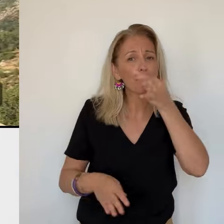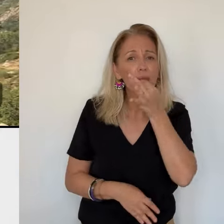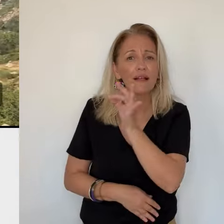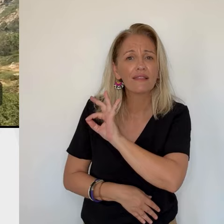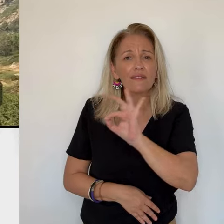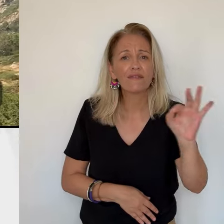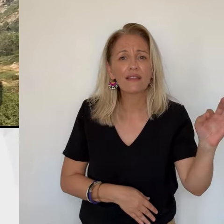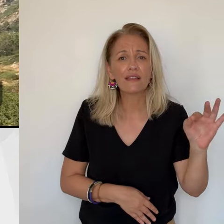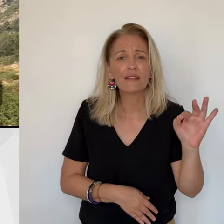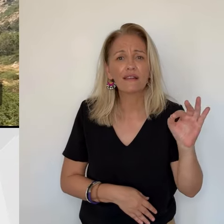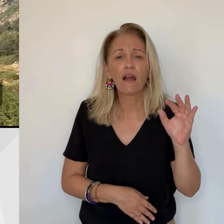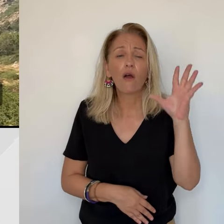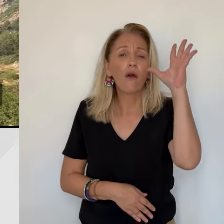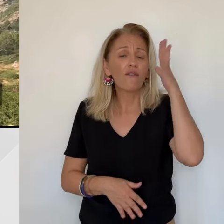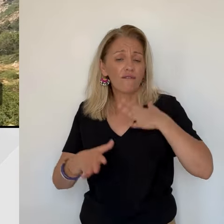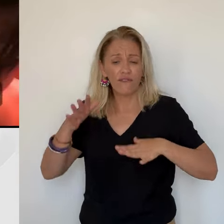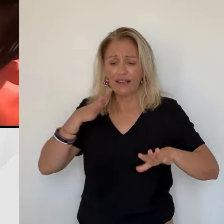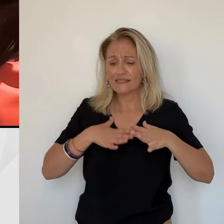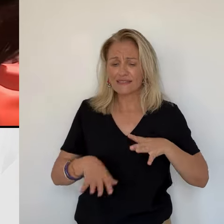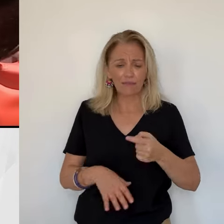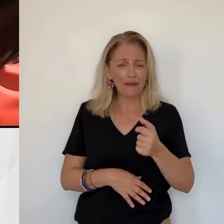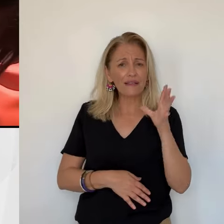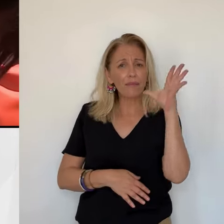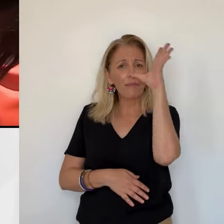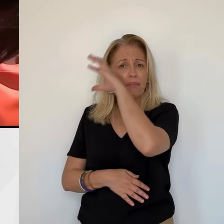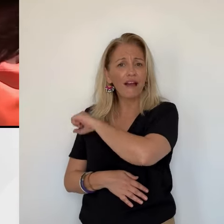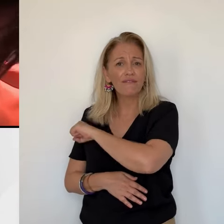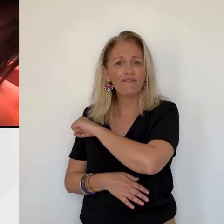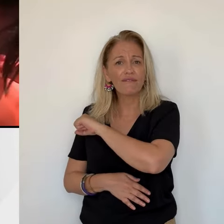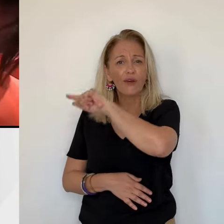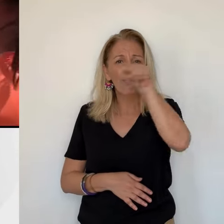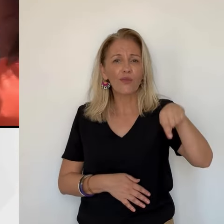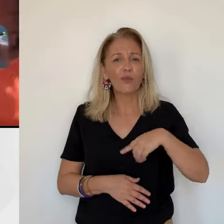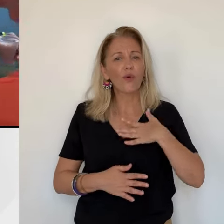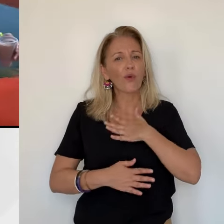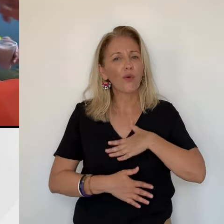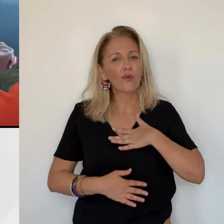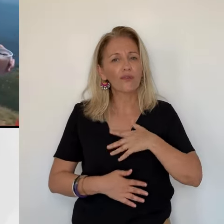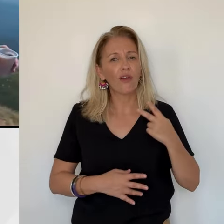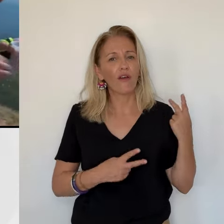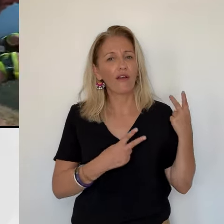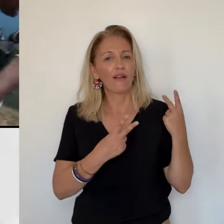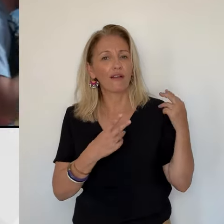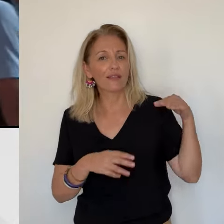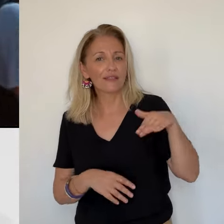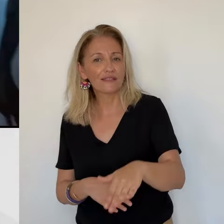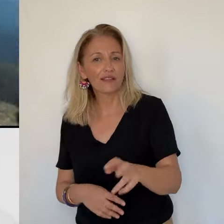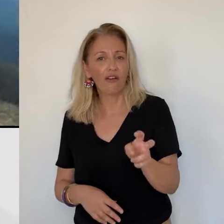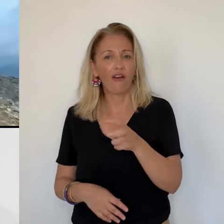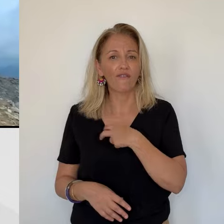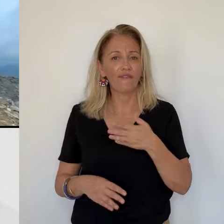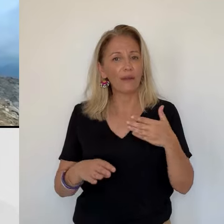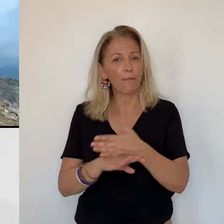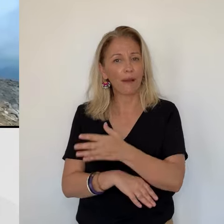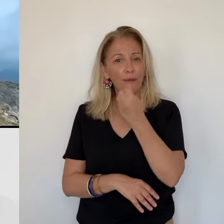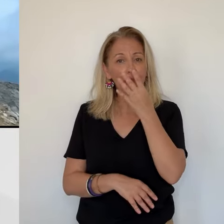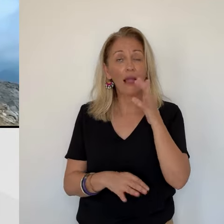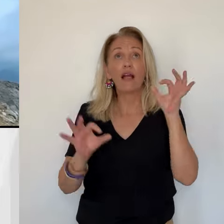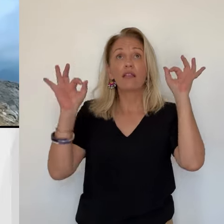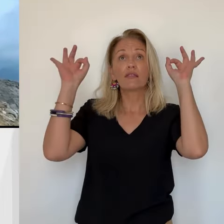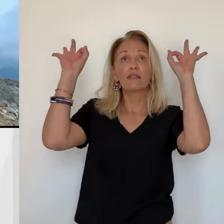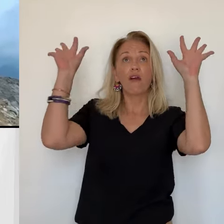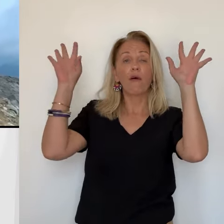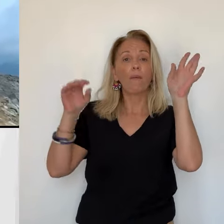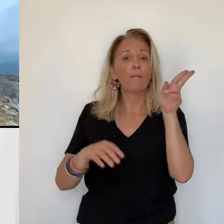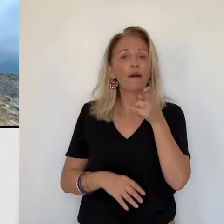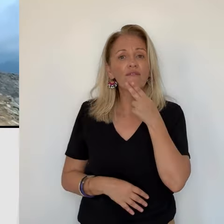un paysage époustouflant qui ferait presque oublier la fatigue. On gère bien, on est content que ça redescende, mais ça s'est bien passé. C'était